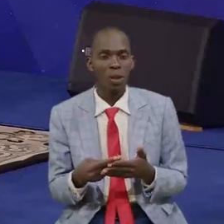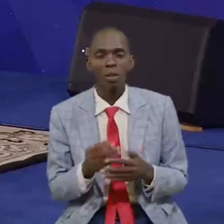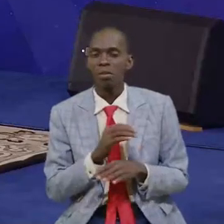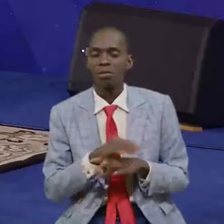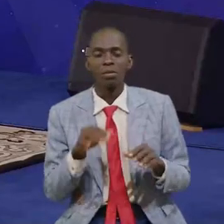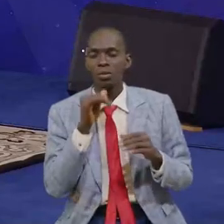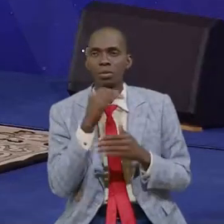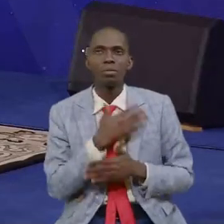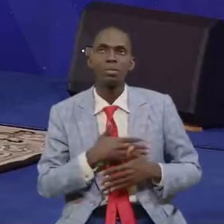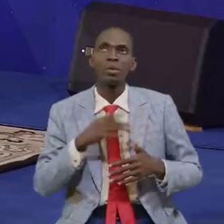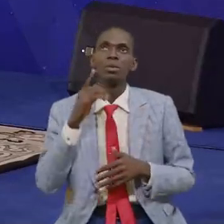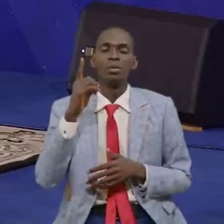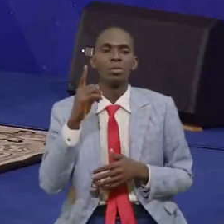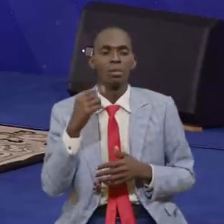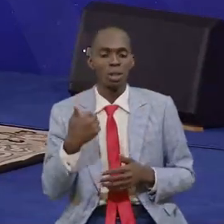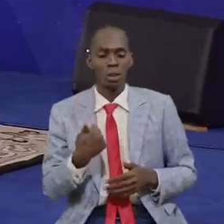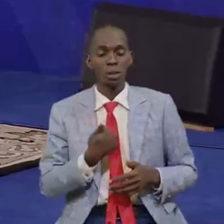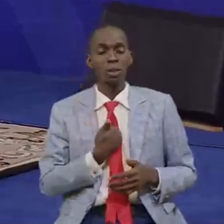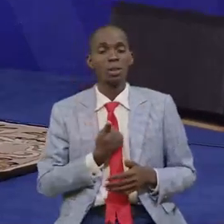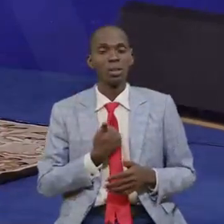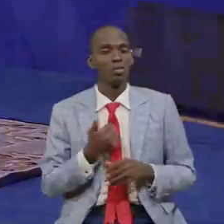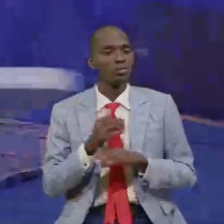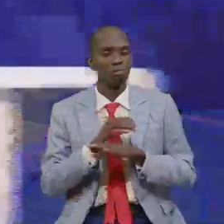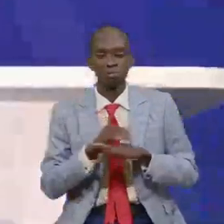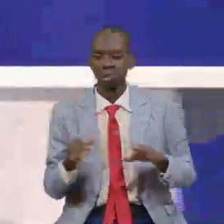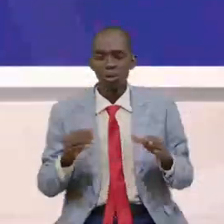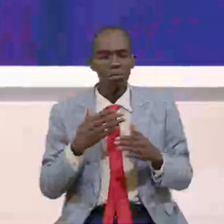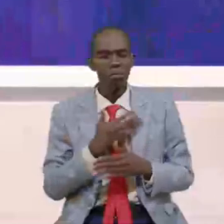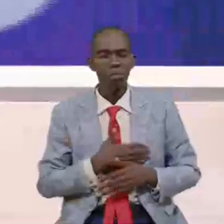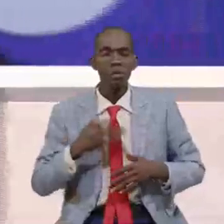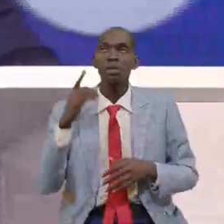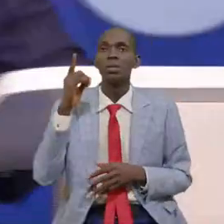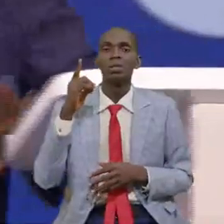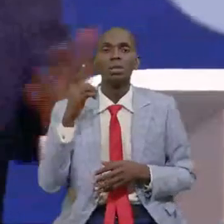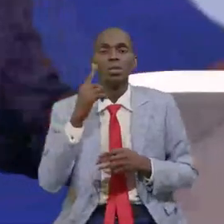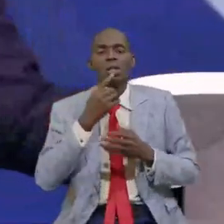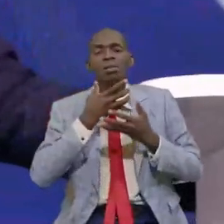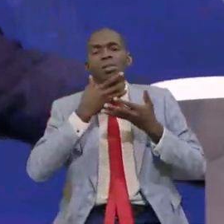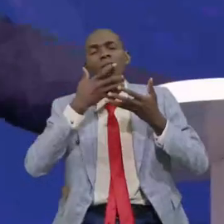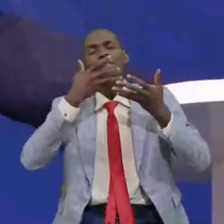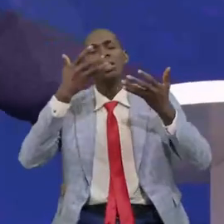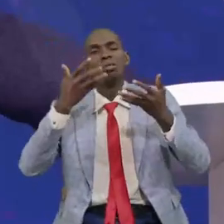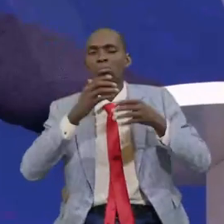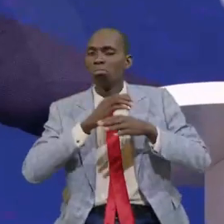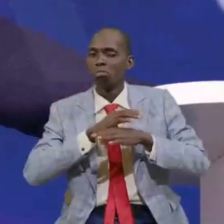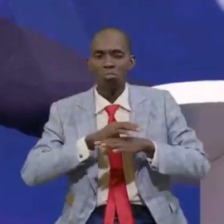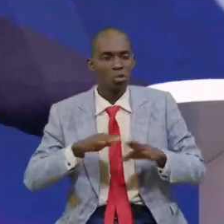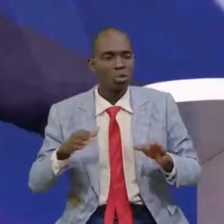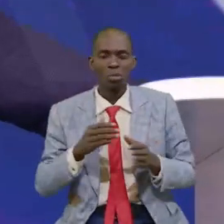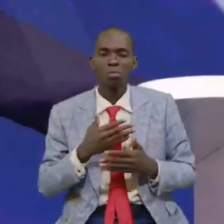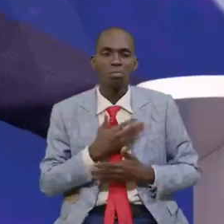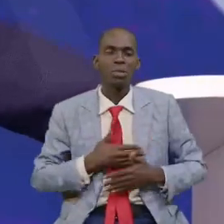ne lui est pas agréable. Le moi ne lui est pas agréable. Les cris ne lui sont pas